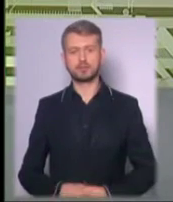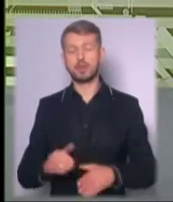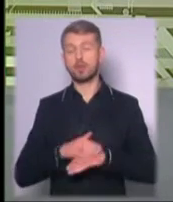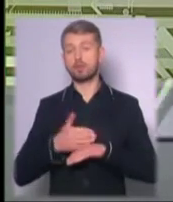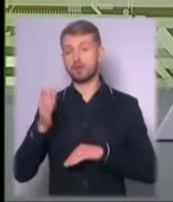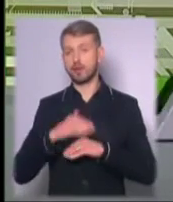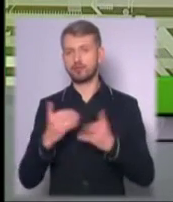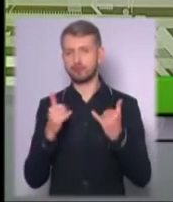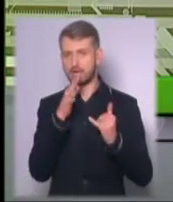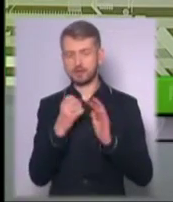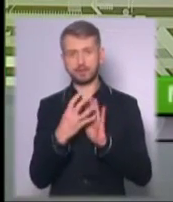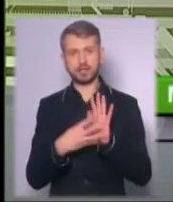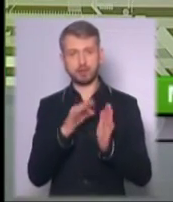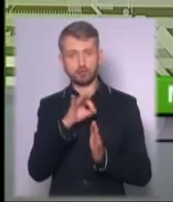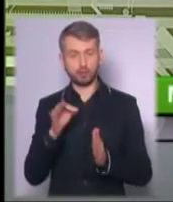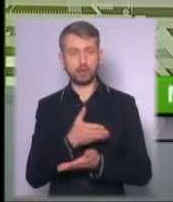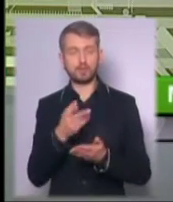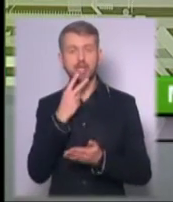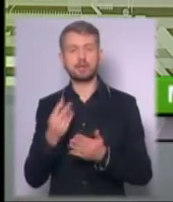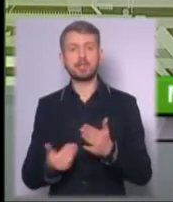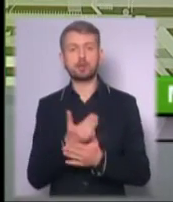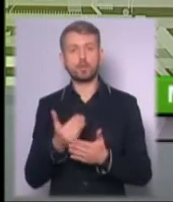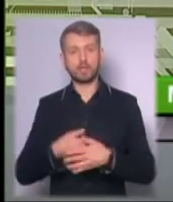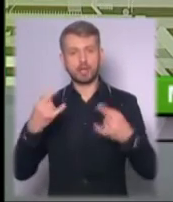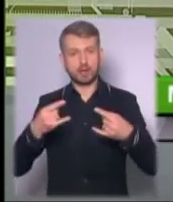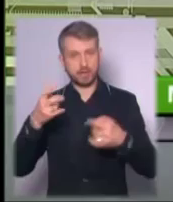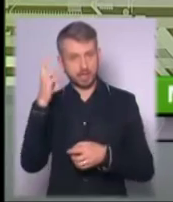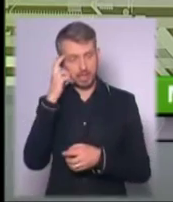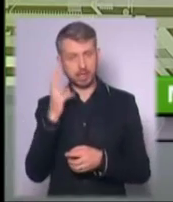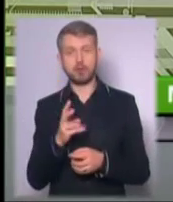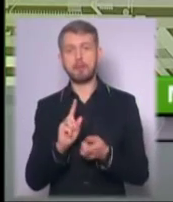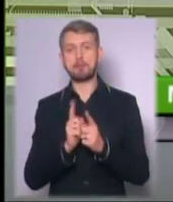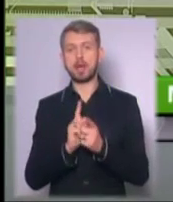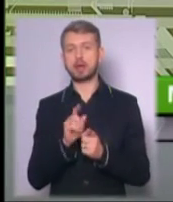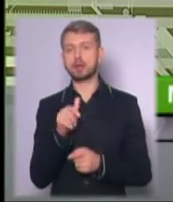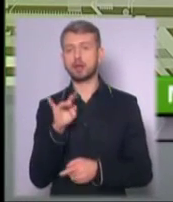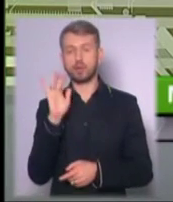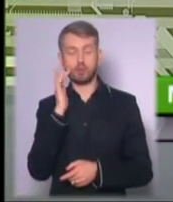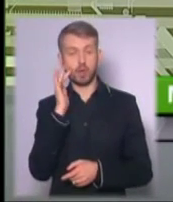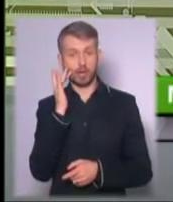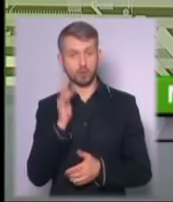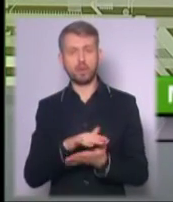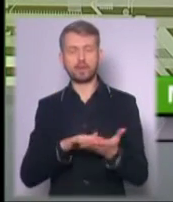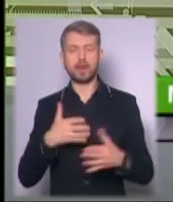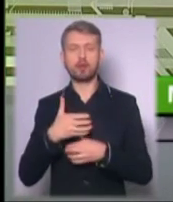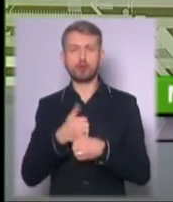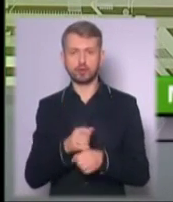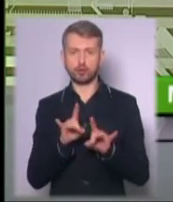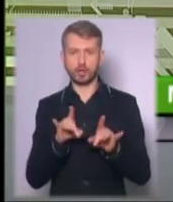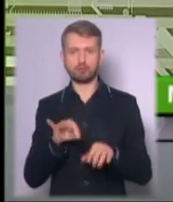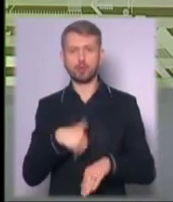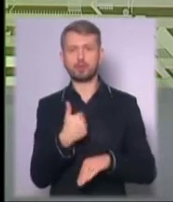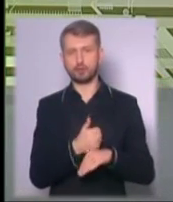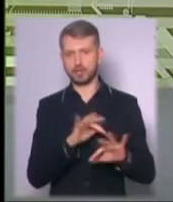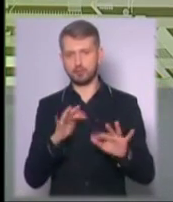Добрий вечір. На годиннику 19:00. Ви дивитесь випуск СТ на телеканалі «Київ». У студії для вас працюють Марія Будко та Ігор Бондаренко. Далі ми розкажемо